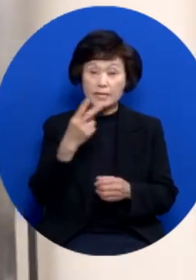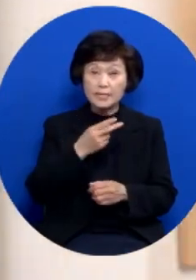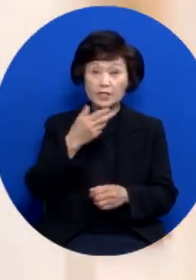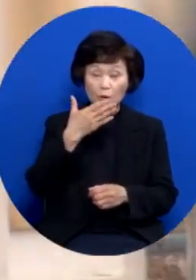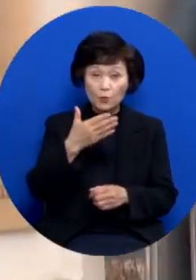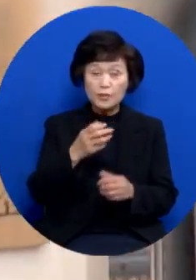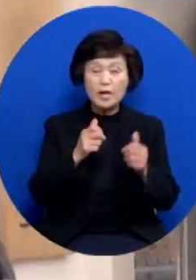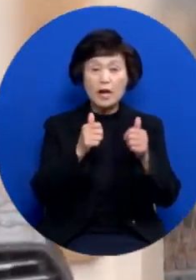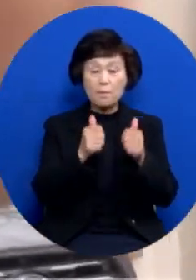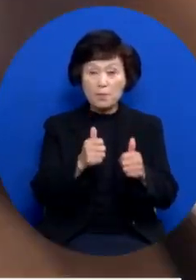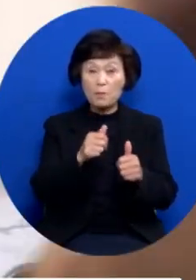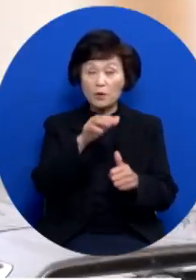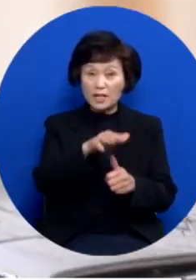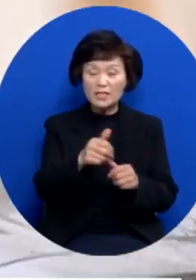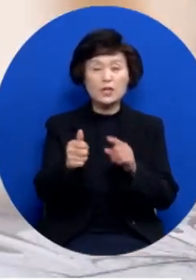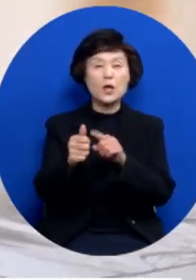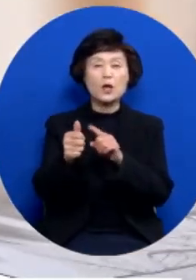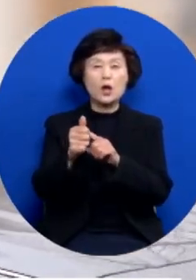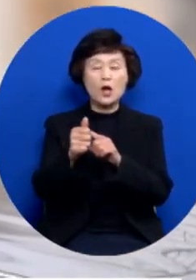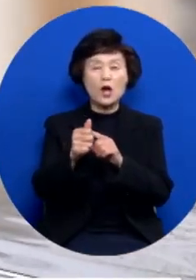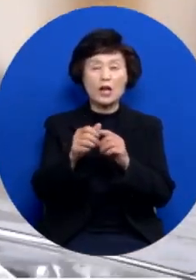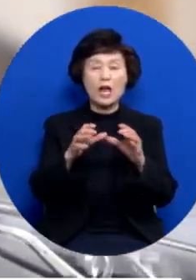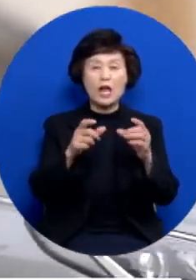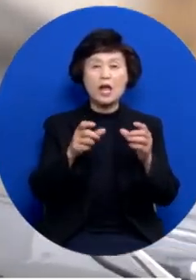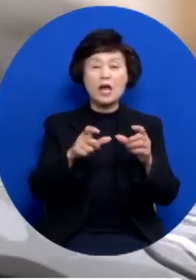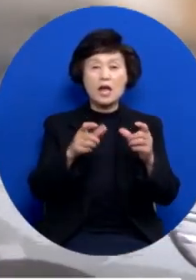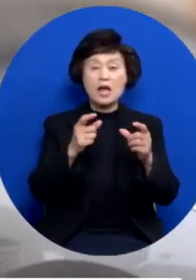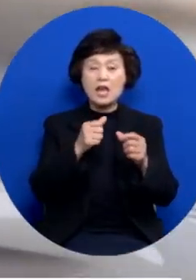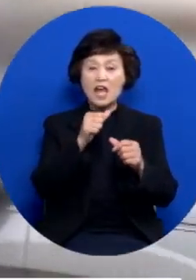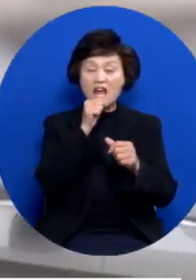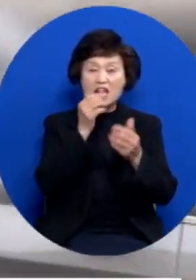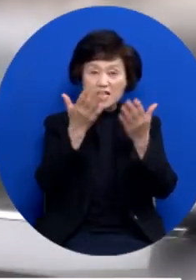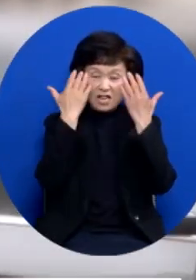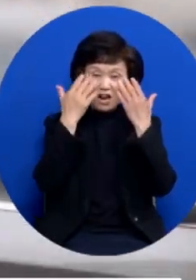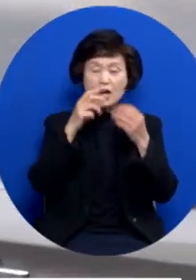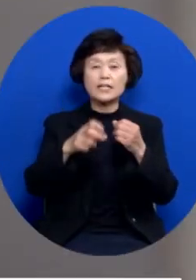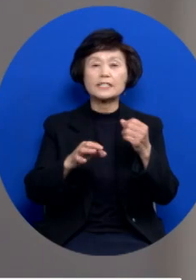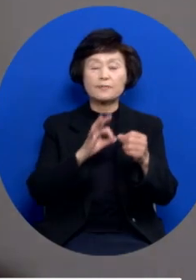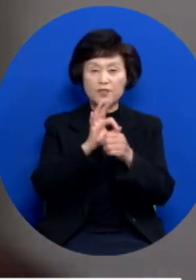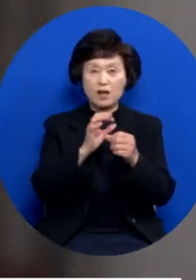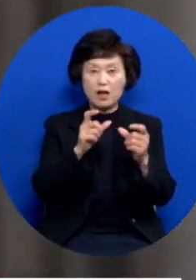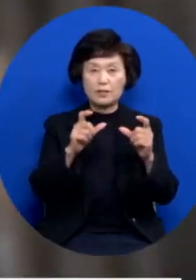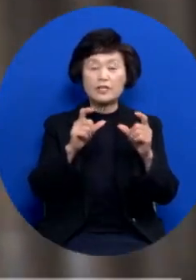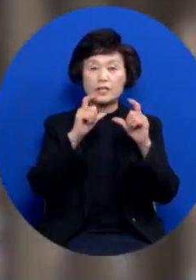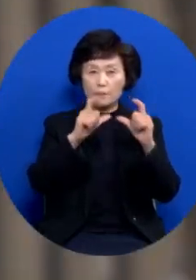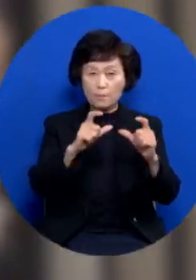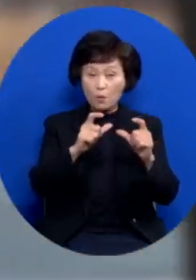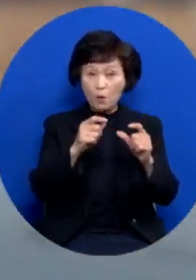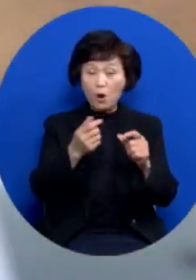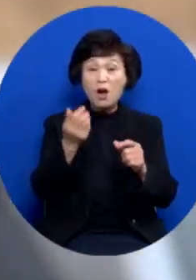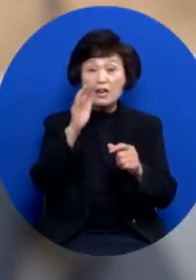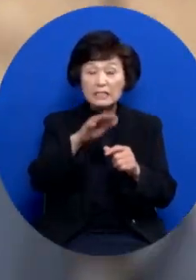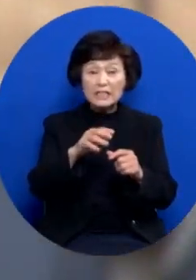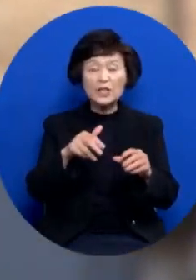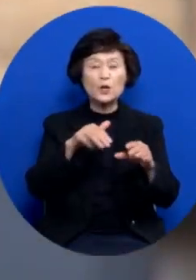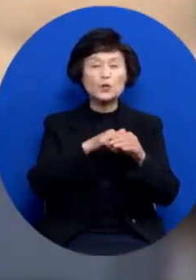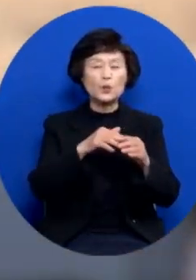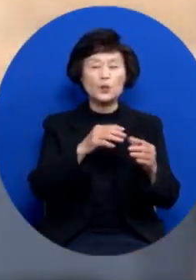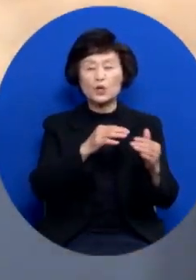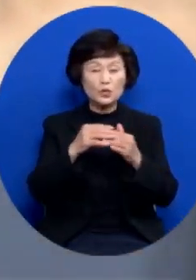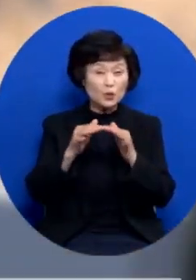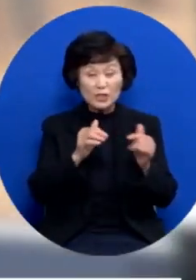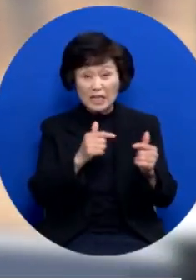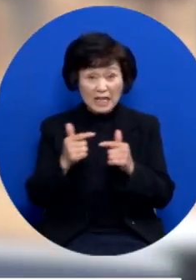2009년 법원은 교주 정명석에게 징역 10년형을 선고했습니다. 당시에는 종교 지도자의 가스라이팅에 대한 개념이 없었던